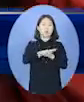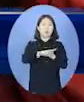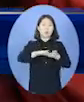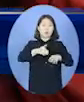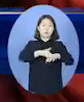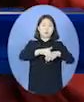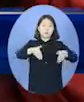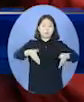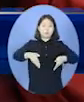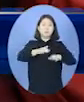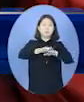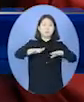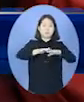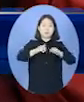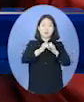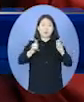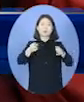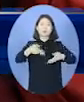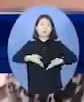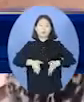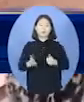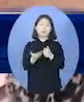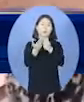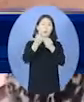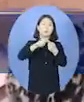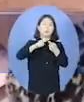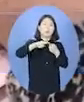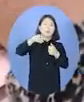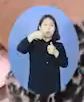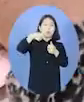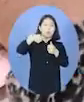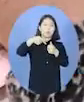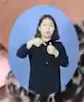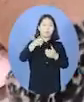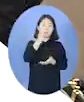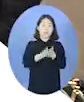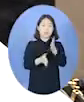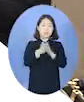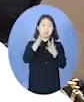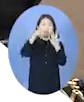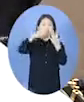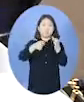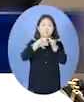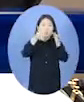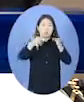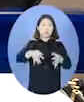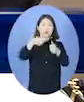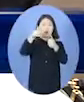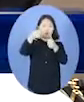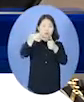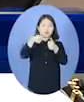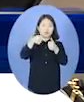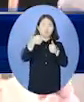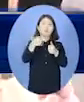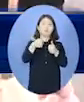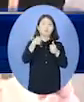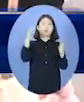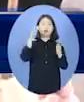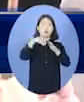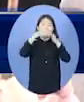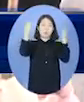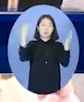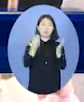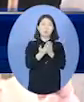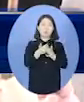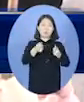대화, 혼인과 출산 양육 등에 대한 프로그램을 진행했습니다. 시는 4주간의 교육이 끝나면 교육생